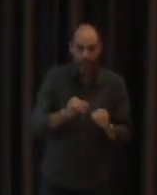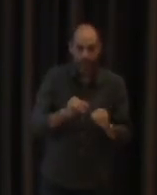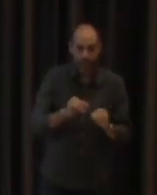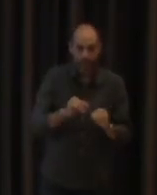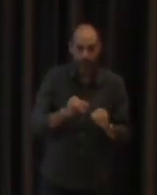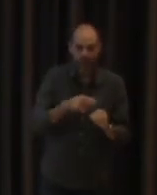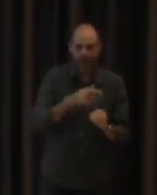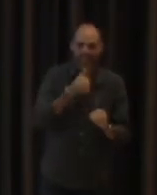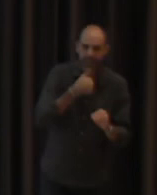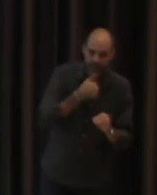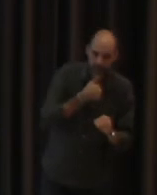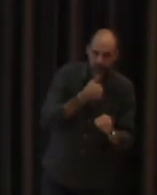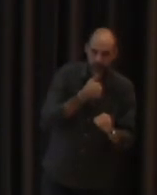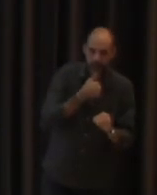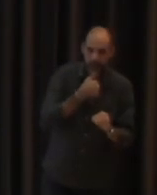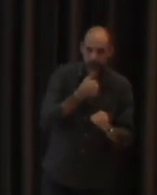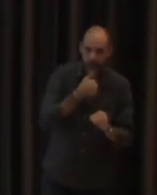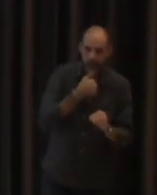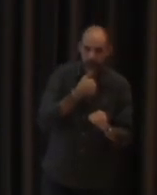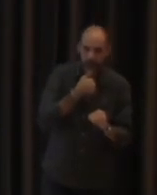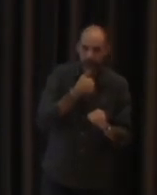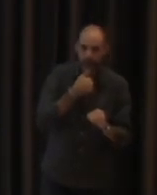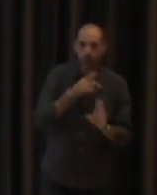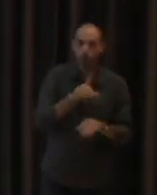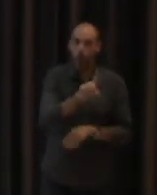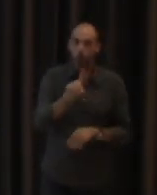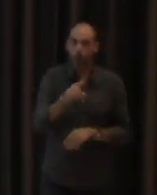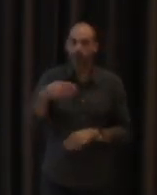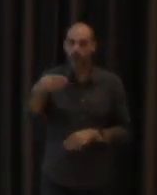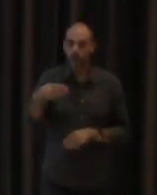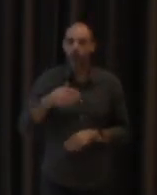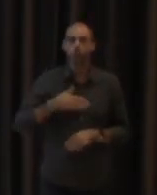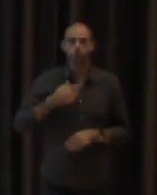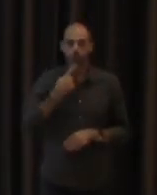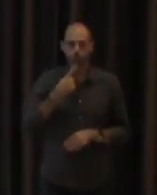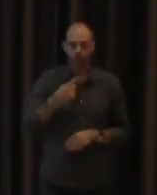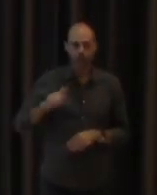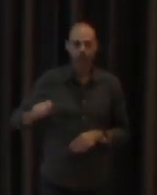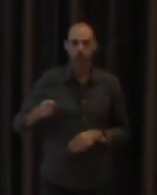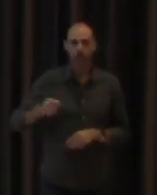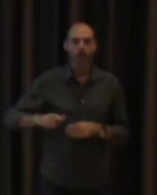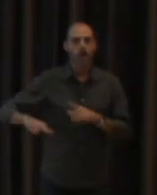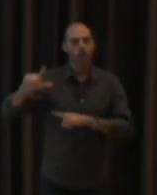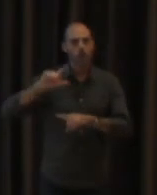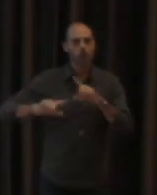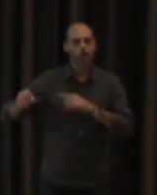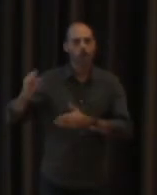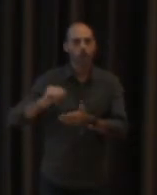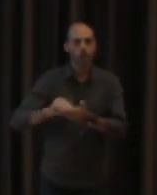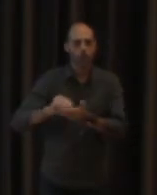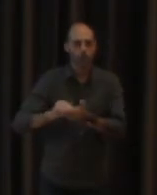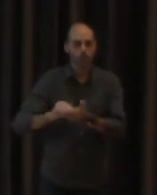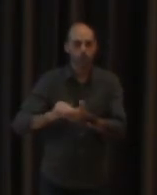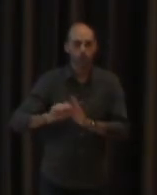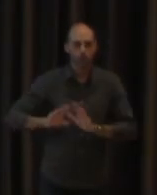segon participant. En canvi, a 11B, podem dir en Pere viatja sovint, sense cap